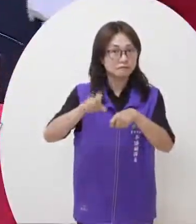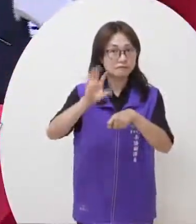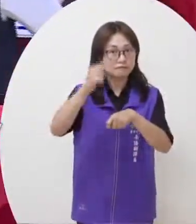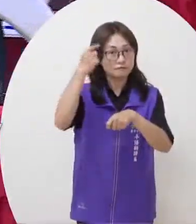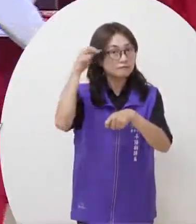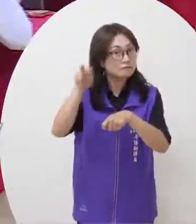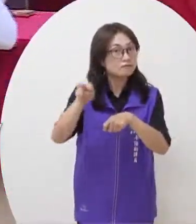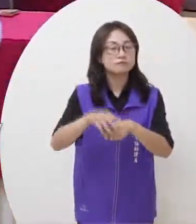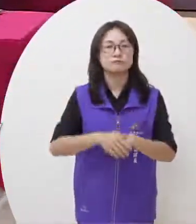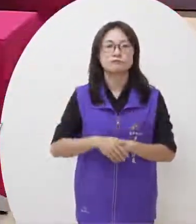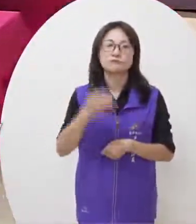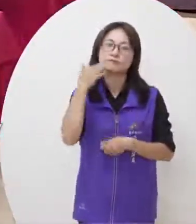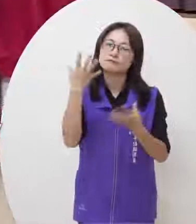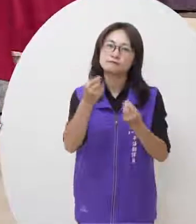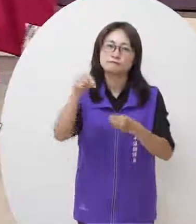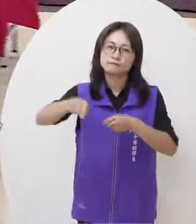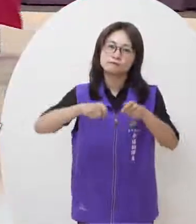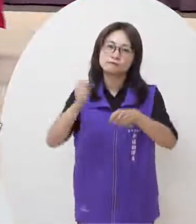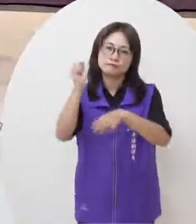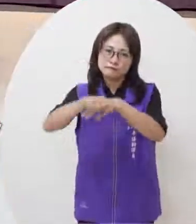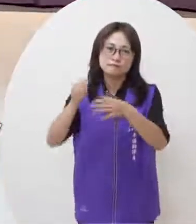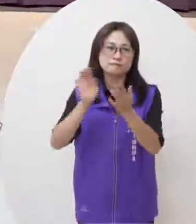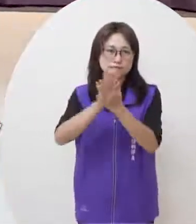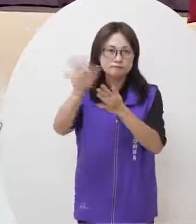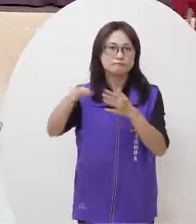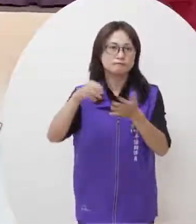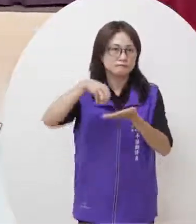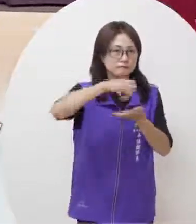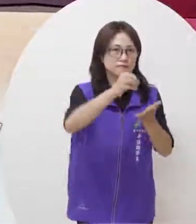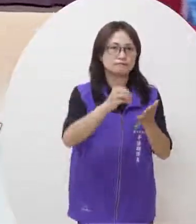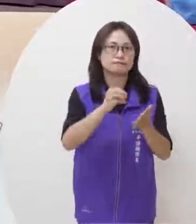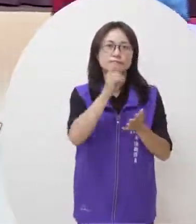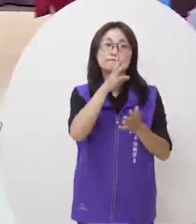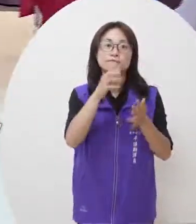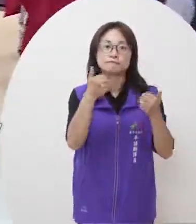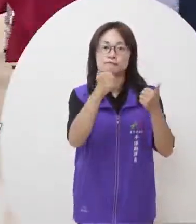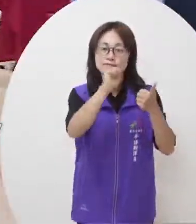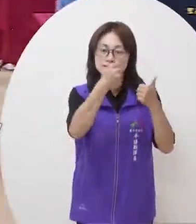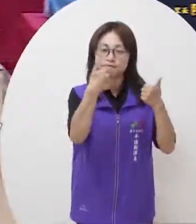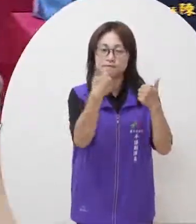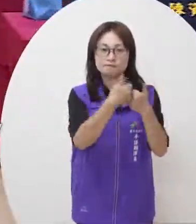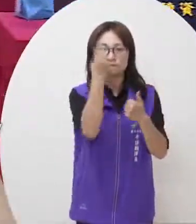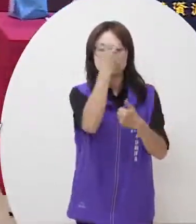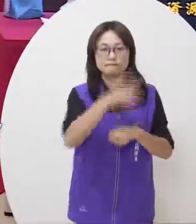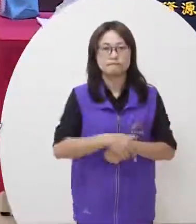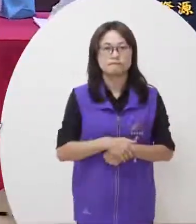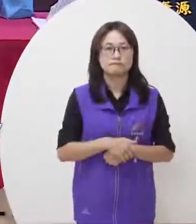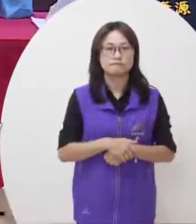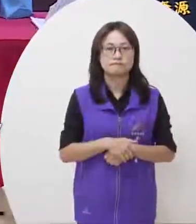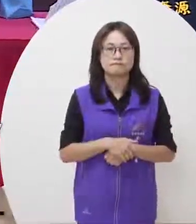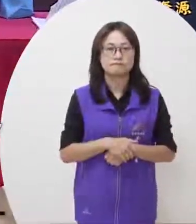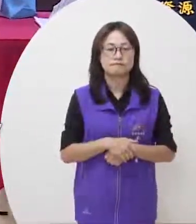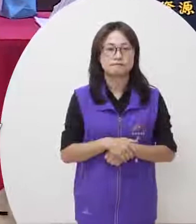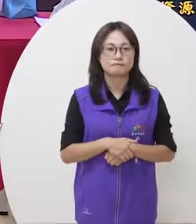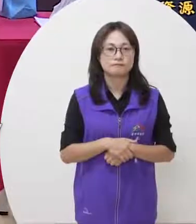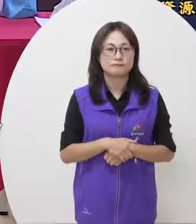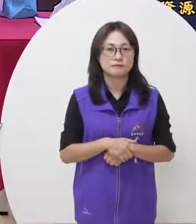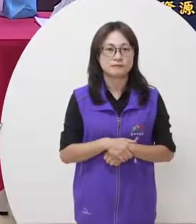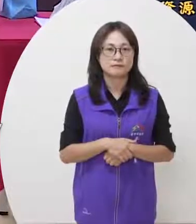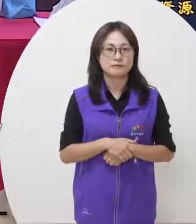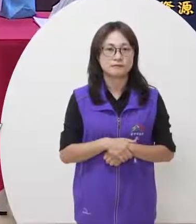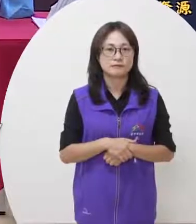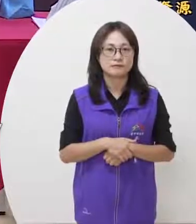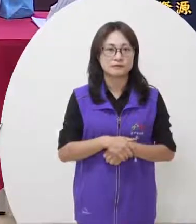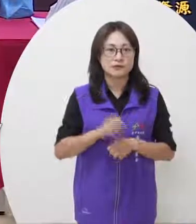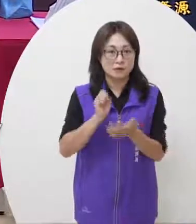预算有没有意见？如果没有意见的话，本案通过后送请台中市议会审议。 案号电文01，提案机